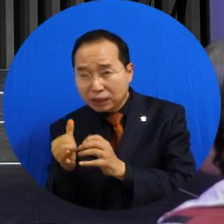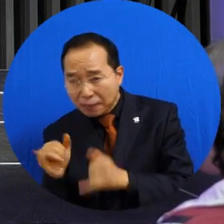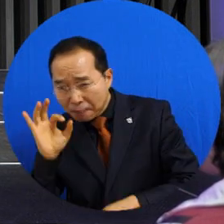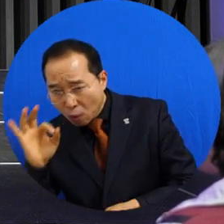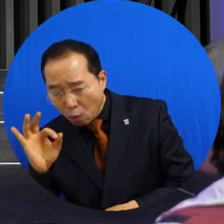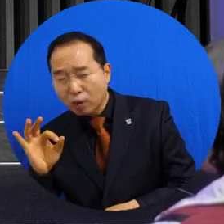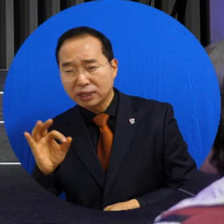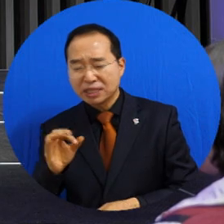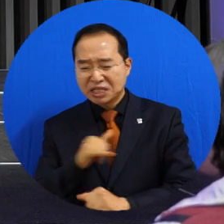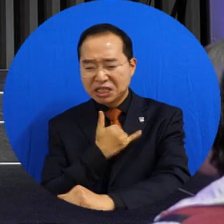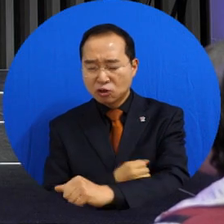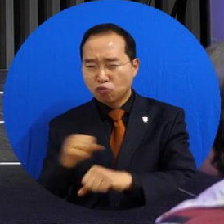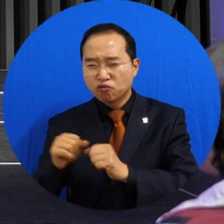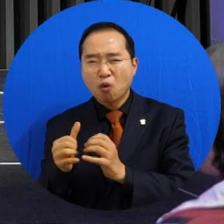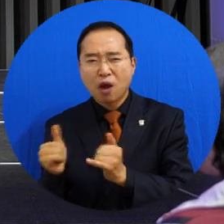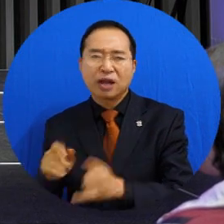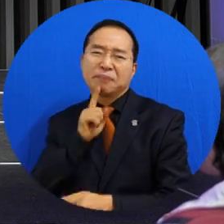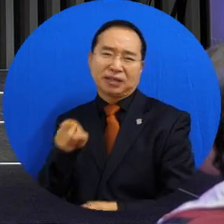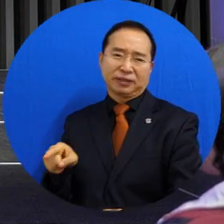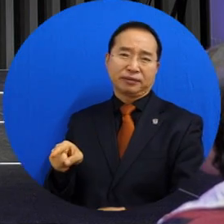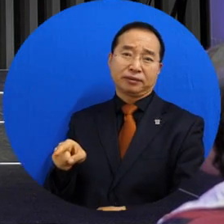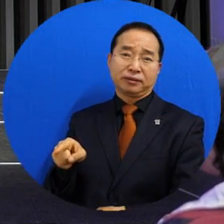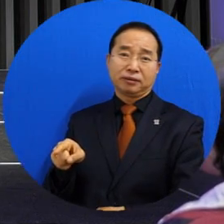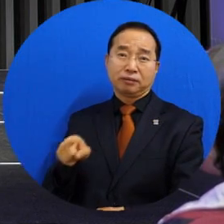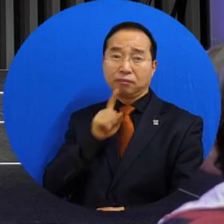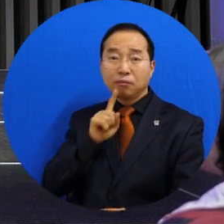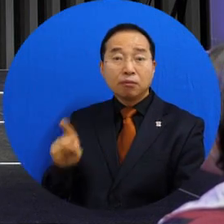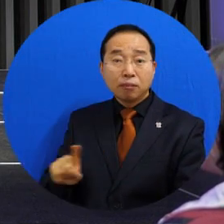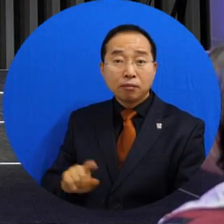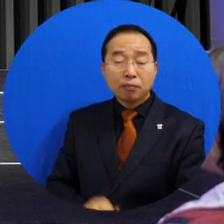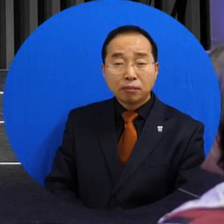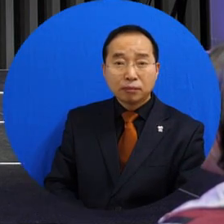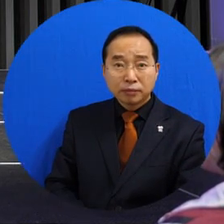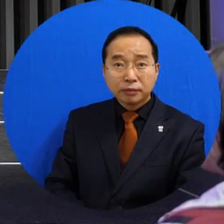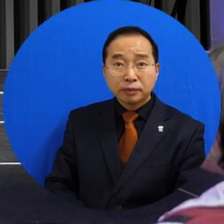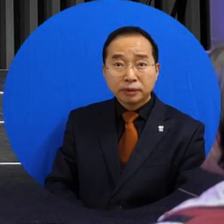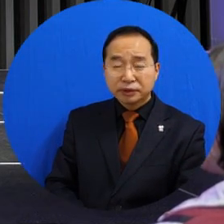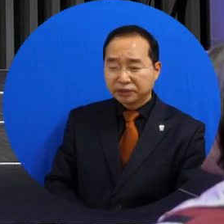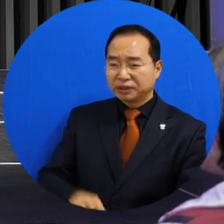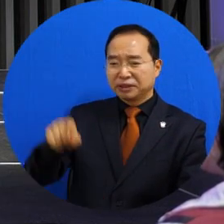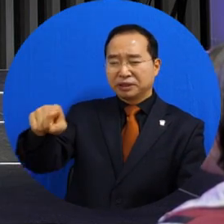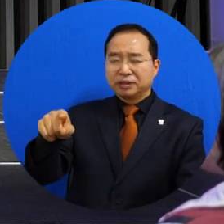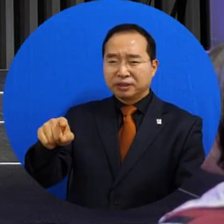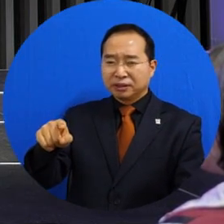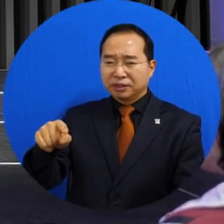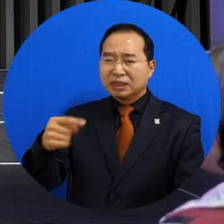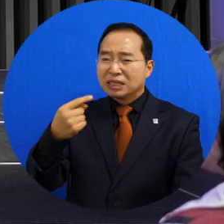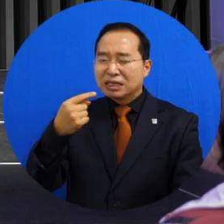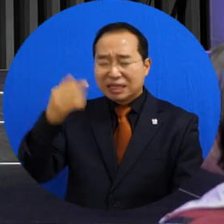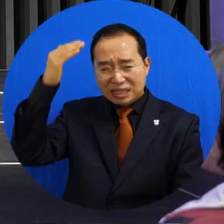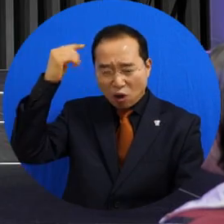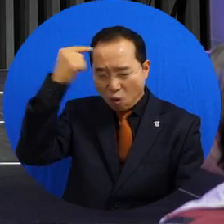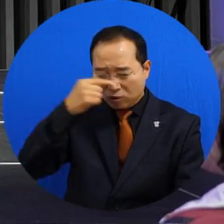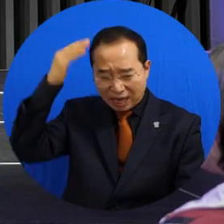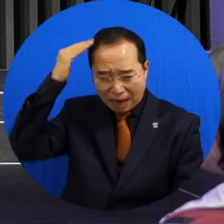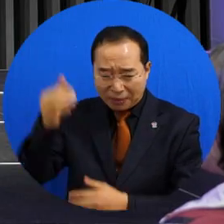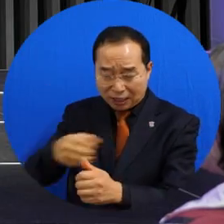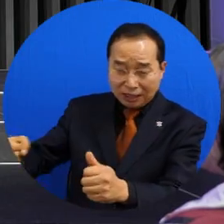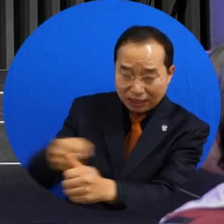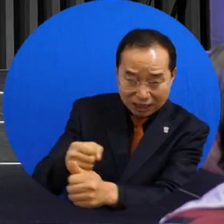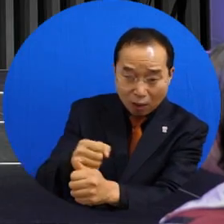학자들 혹은 인권운동가들의 주장인데, 그 사람들이 주장하는 것은 첫째 사건을 덮기 위해서 두 번째 사건을 굉장히